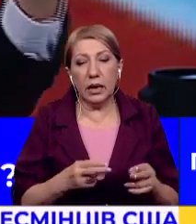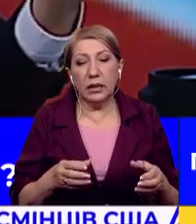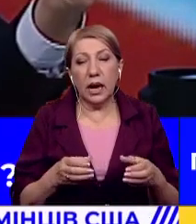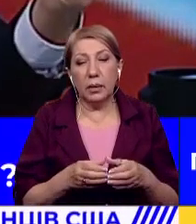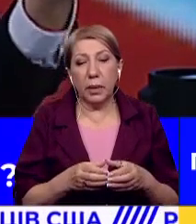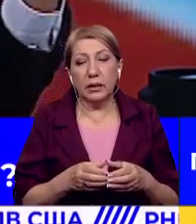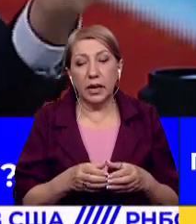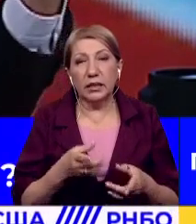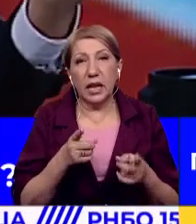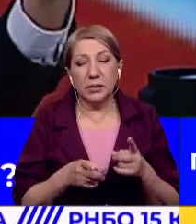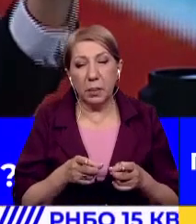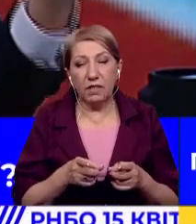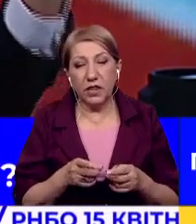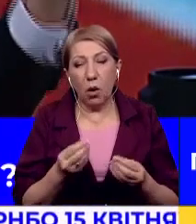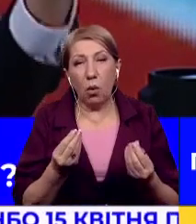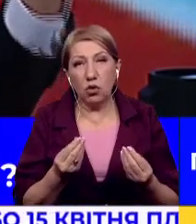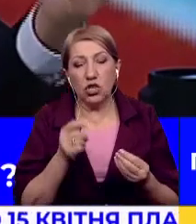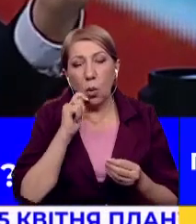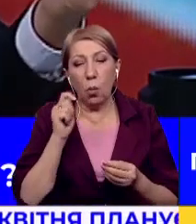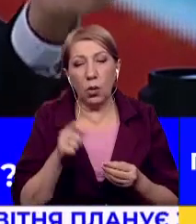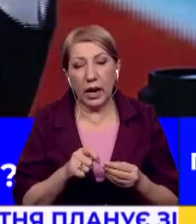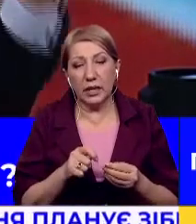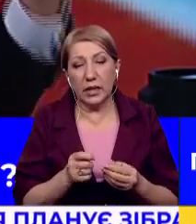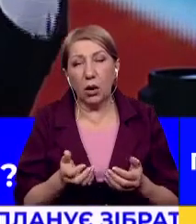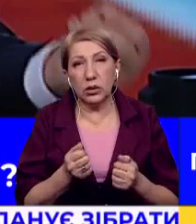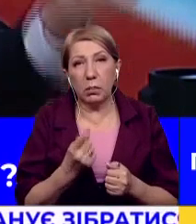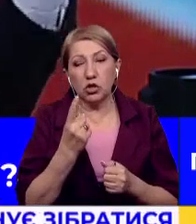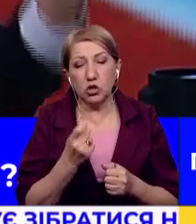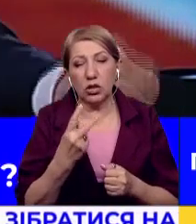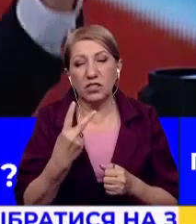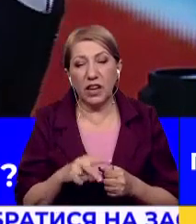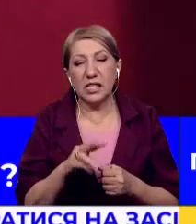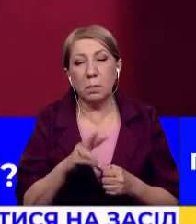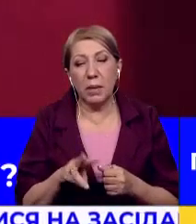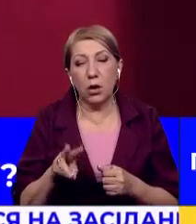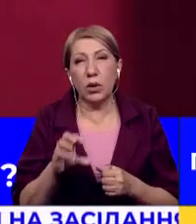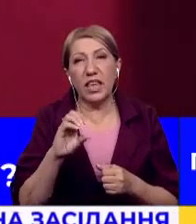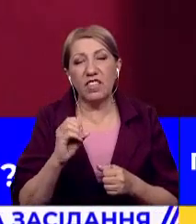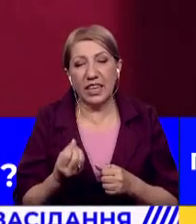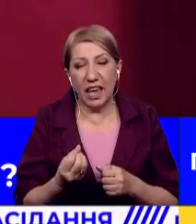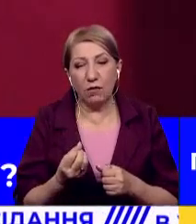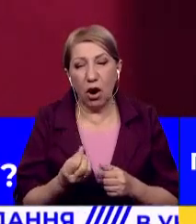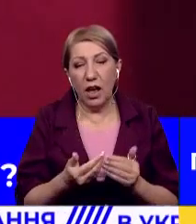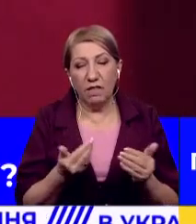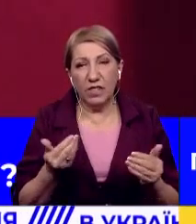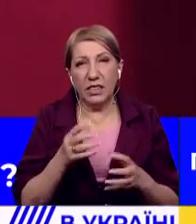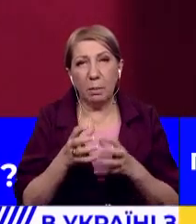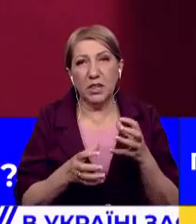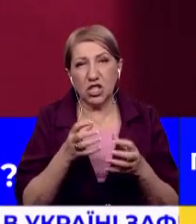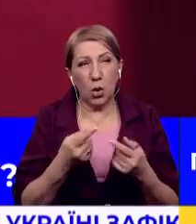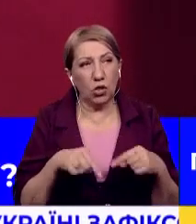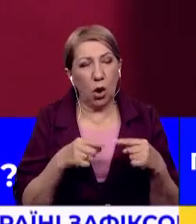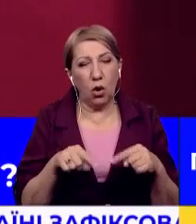партія. Насправді, кошти Україна отримала 120 мільйонів євро від